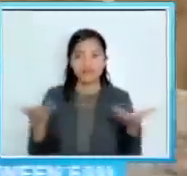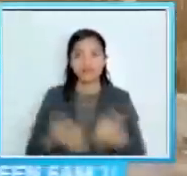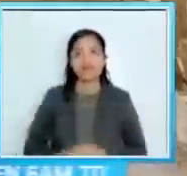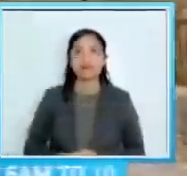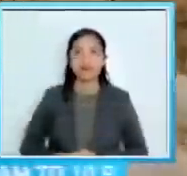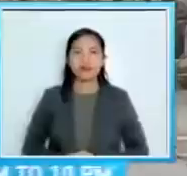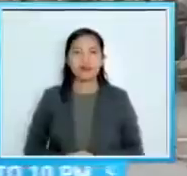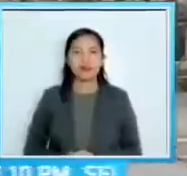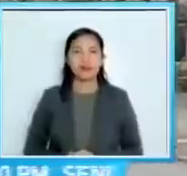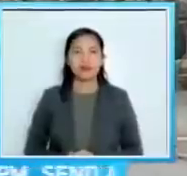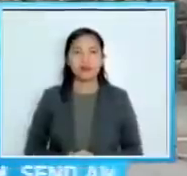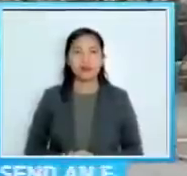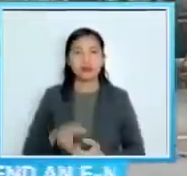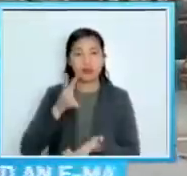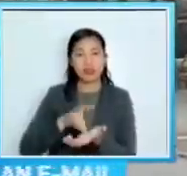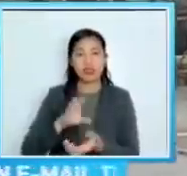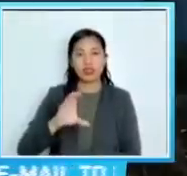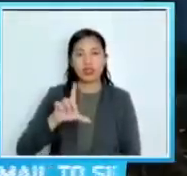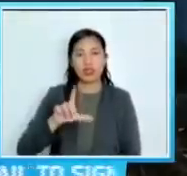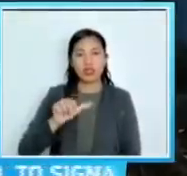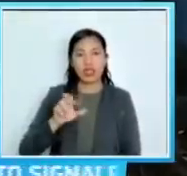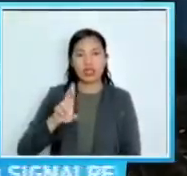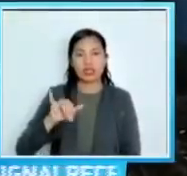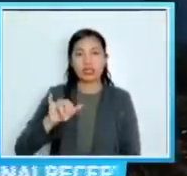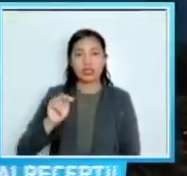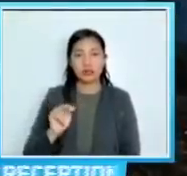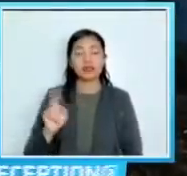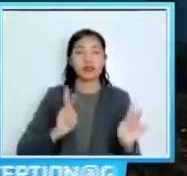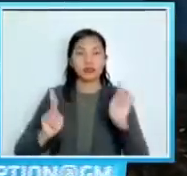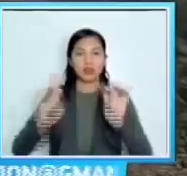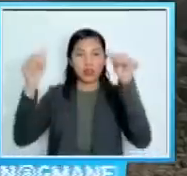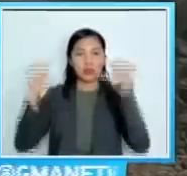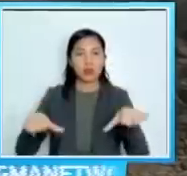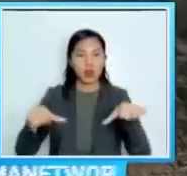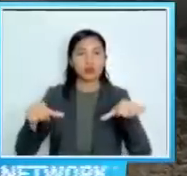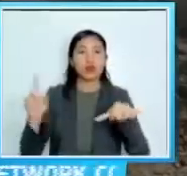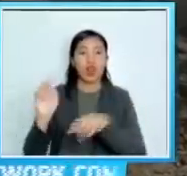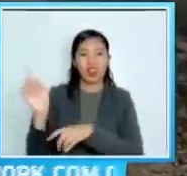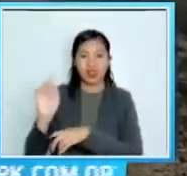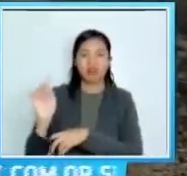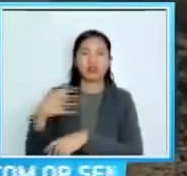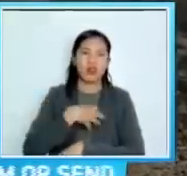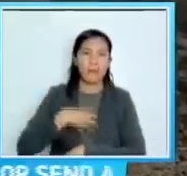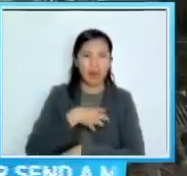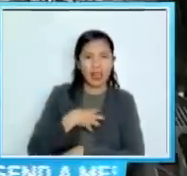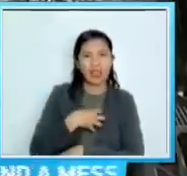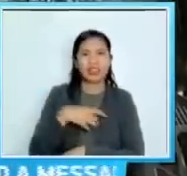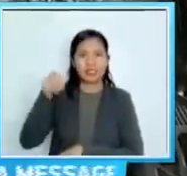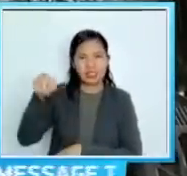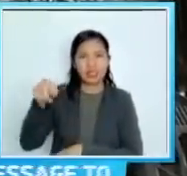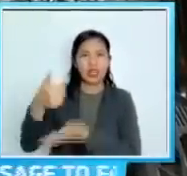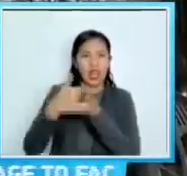Sa bayan ng Clarín, ipinaskil na ng mga residente sa tabing kalsada ang kanilang apila. Bukod sa pagkain, humihingi rin sila ng